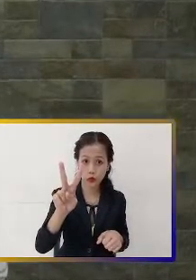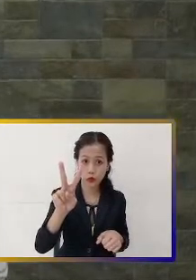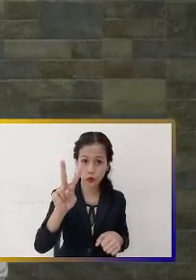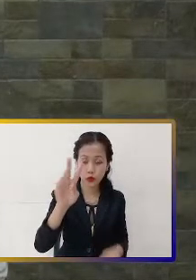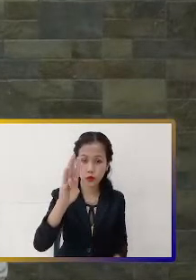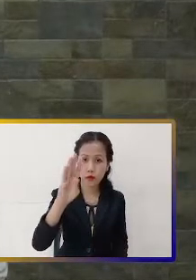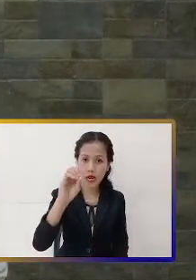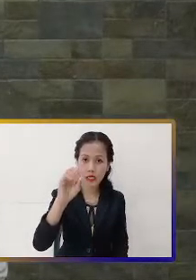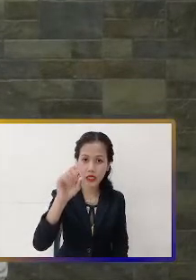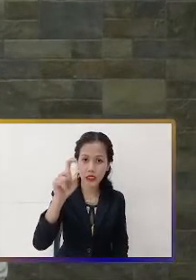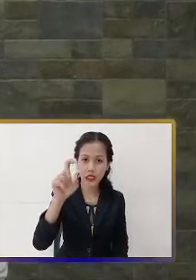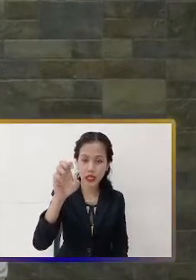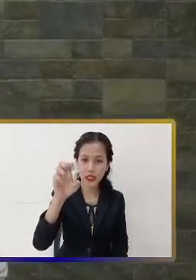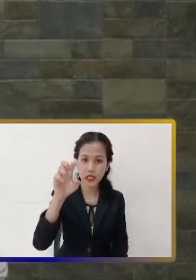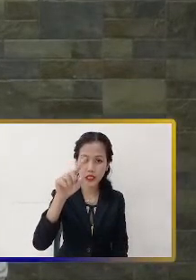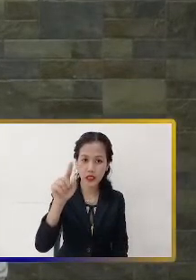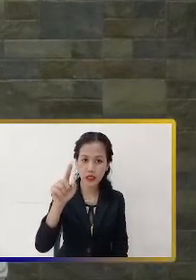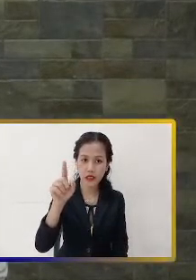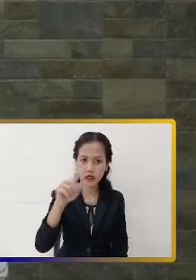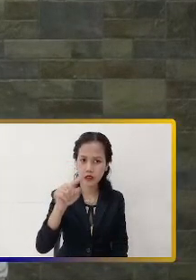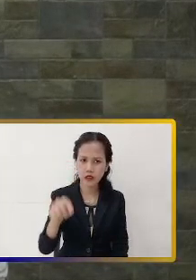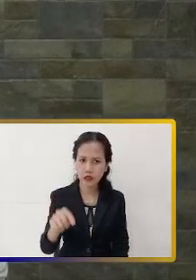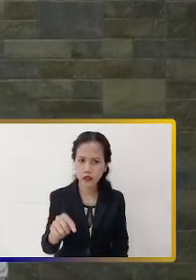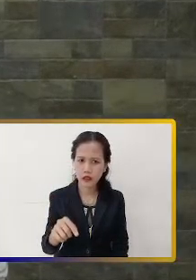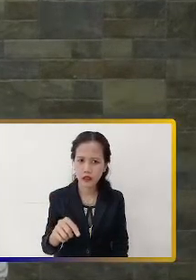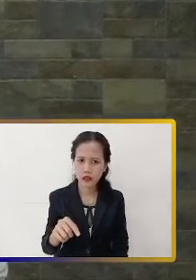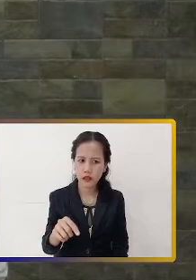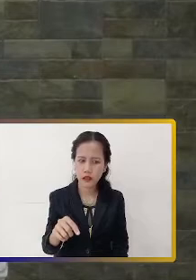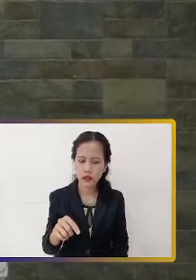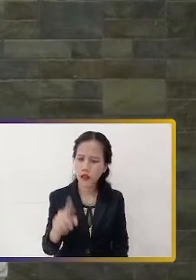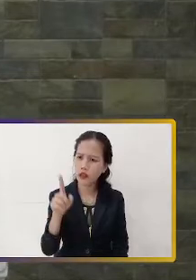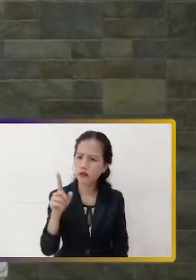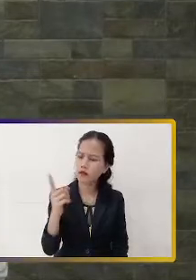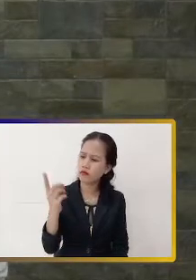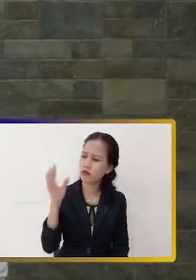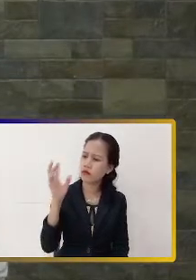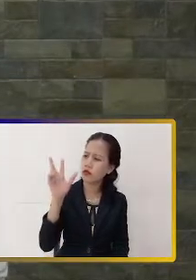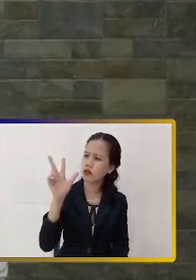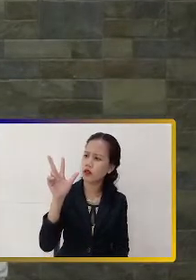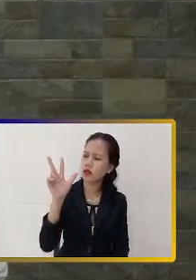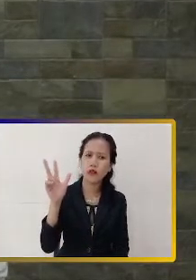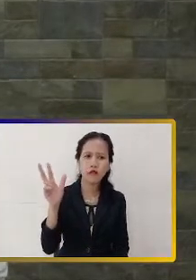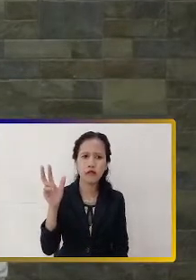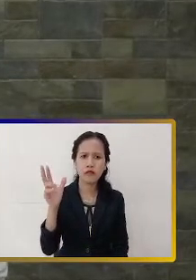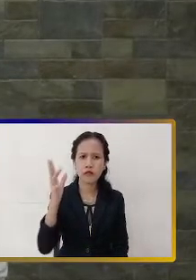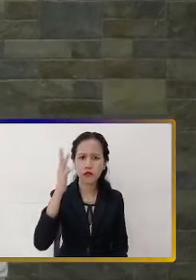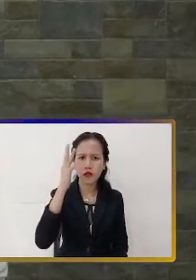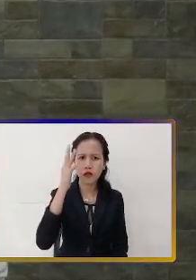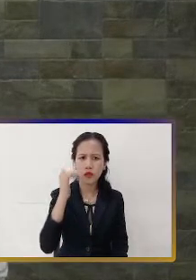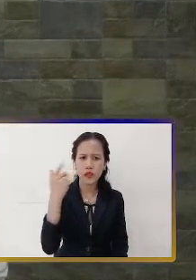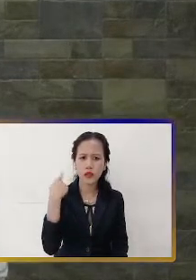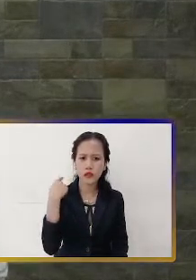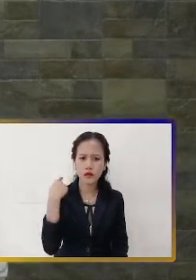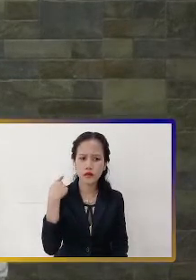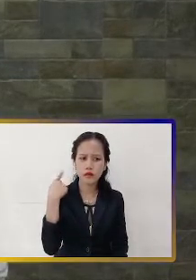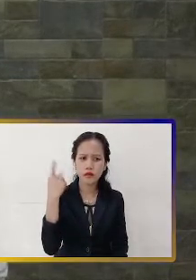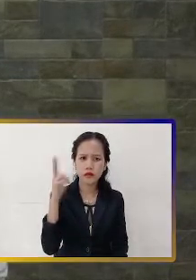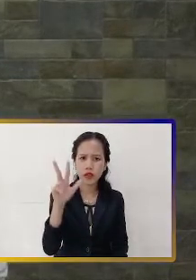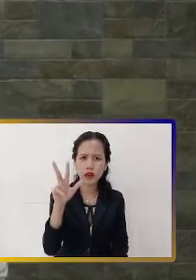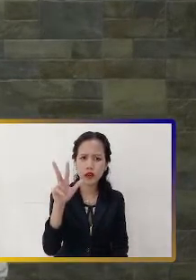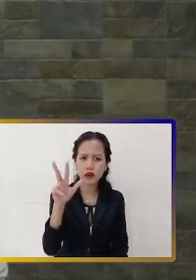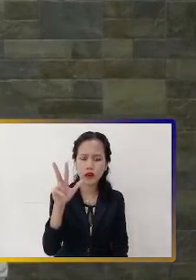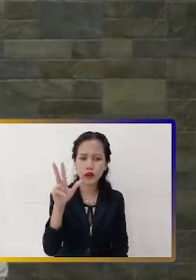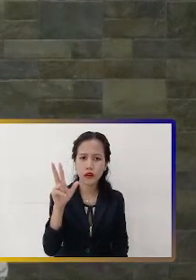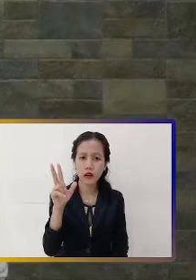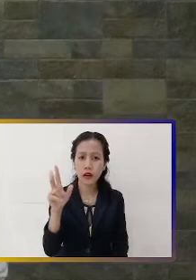Sabi ko, Brad, sino nag-order nitong 3? Another 3. Sabi niya, sa inyo po yung pastor. Hindi, 2 lang in-order ko, di ba? Yung, ano,